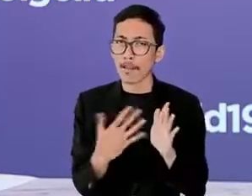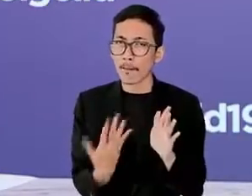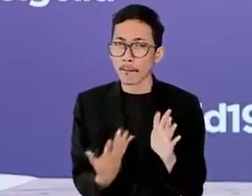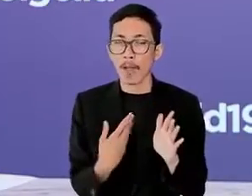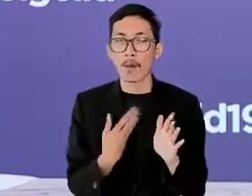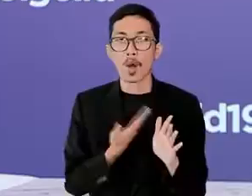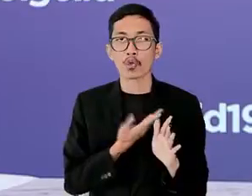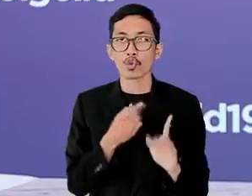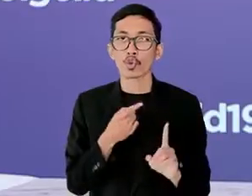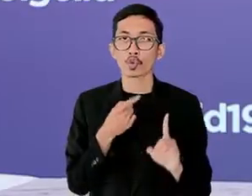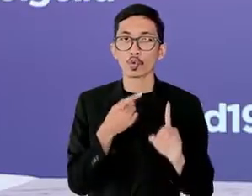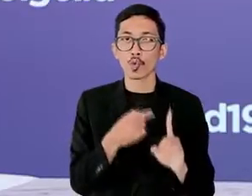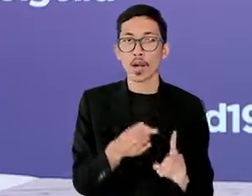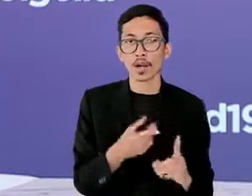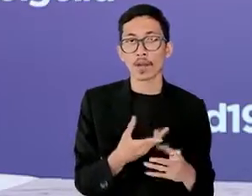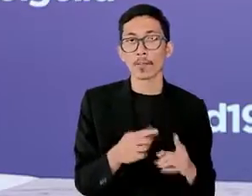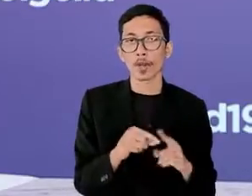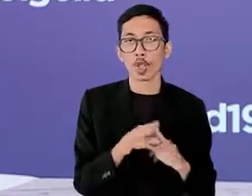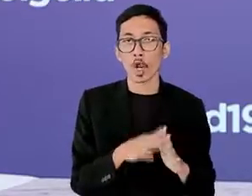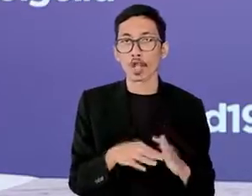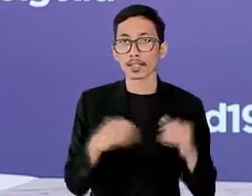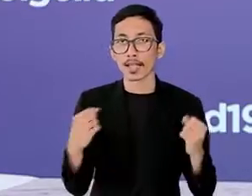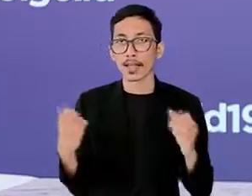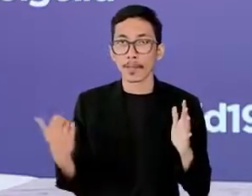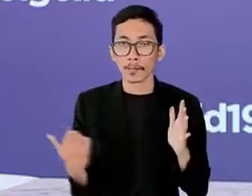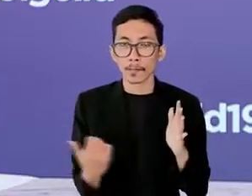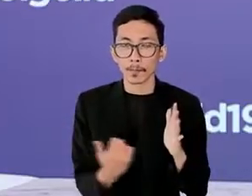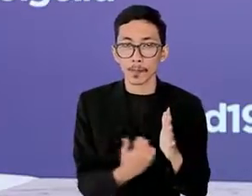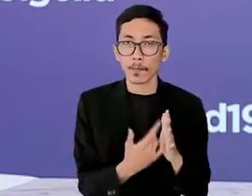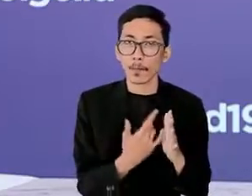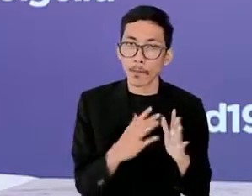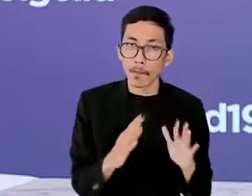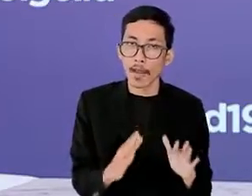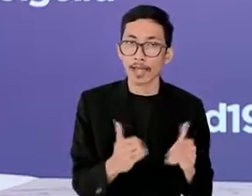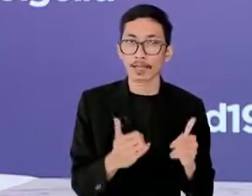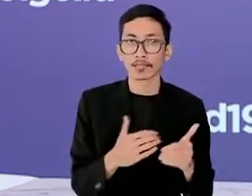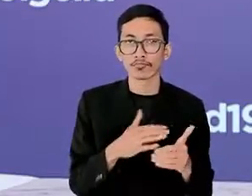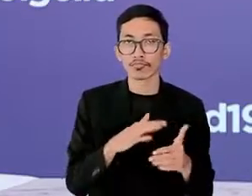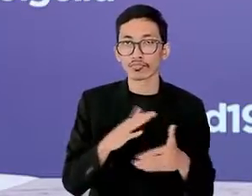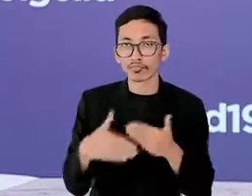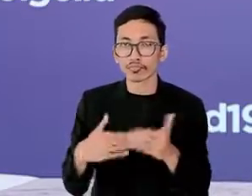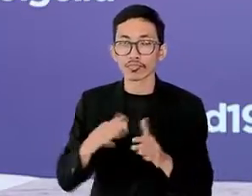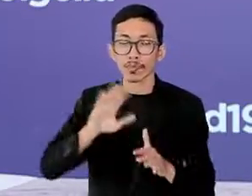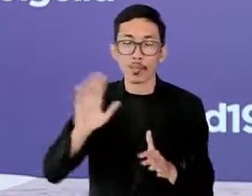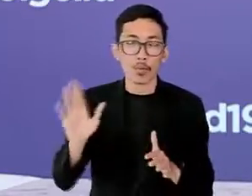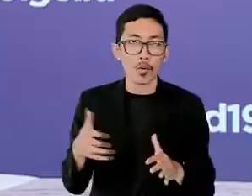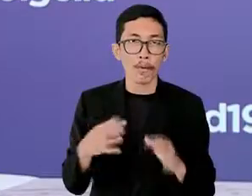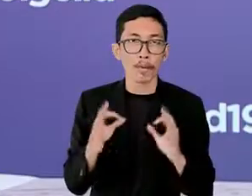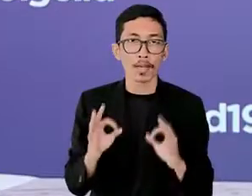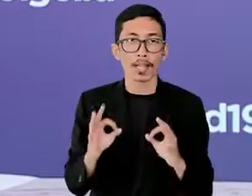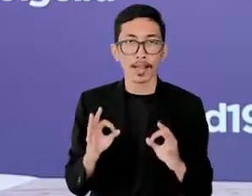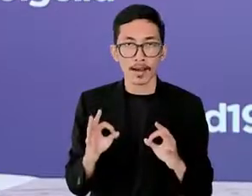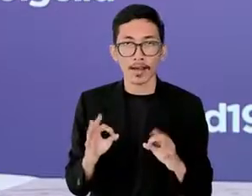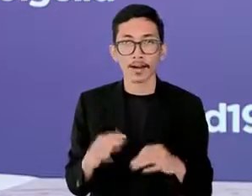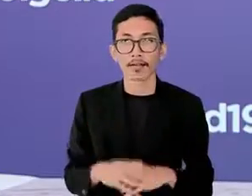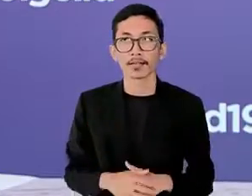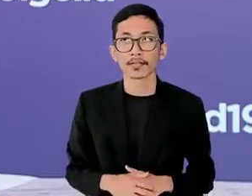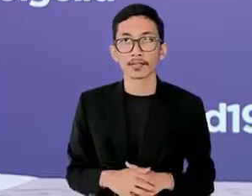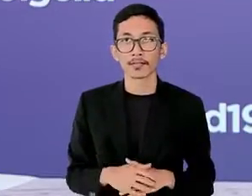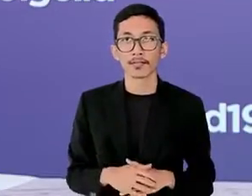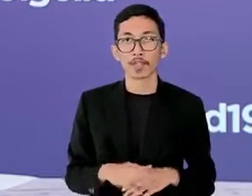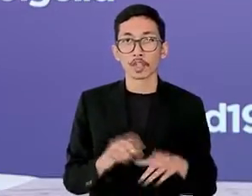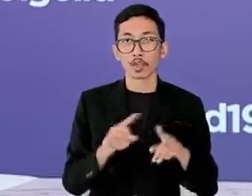menjamin berjalannya protokol kesehatan yang baik pada seluruh jenjang pendidikan terkait dengan tersebarnya